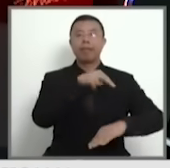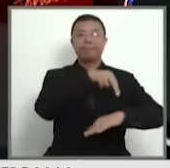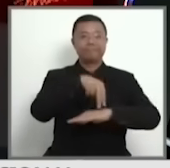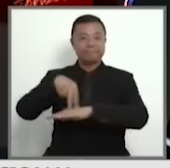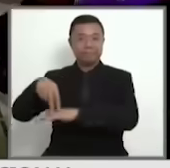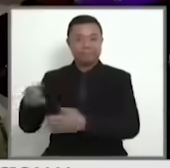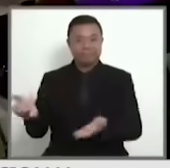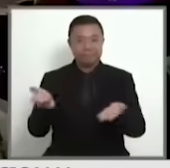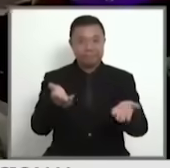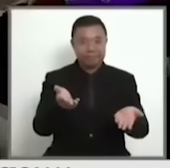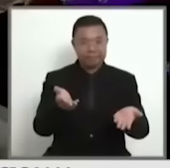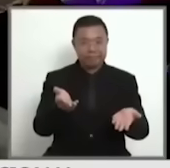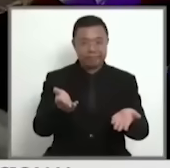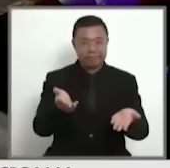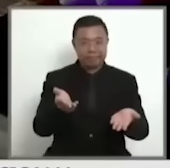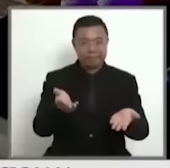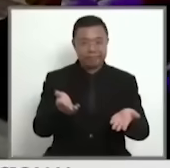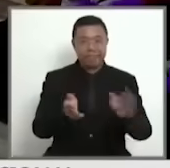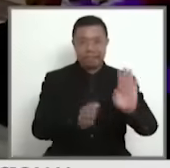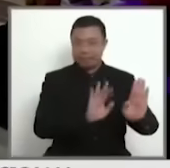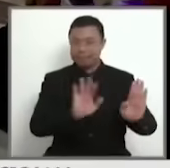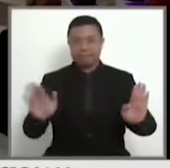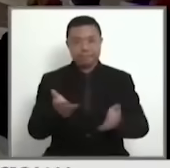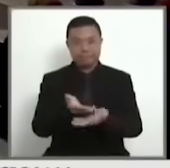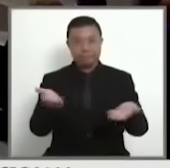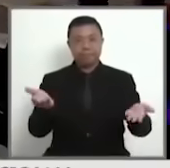podium ke atas panggung menuju ke podium